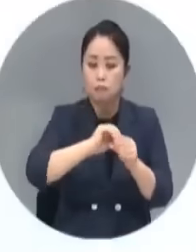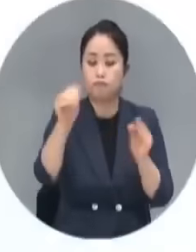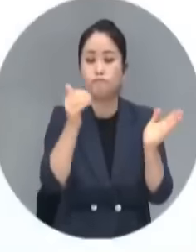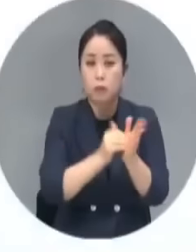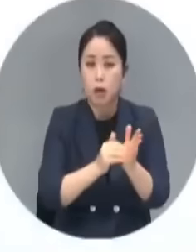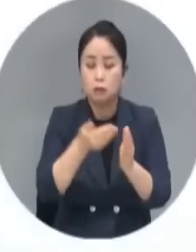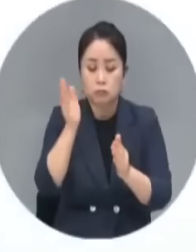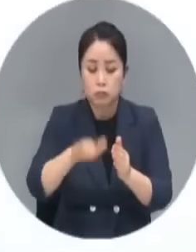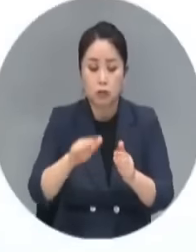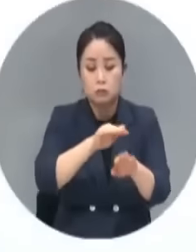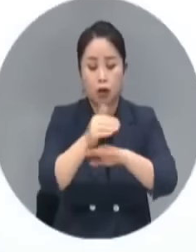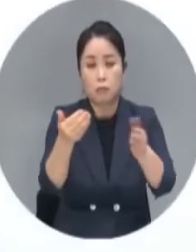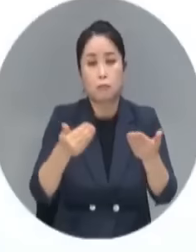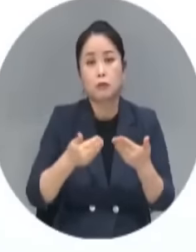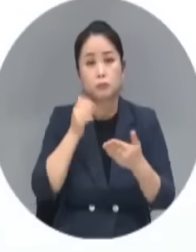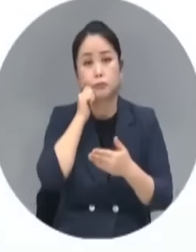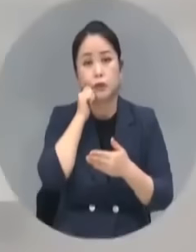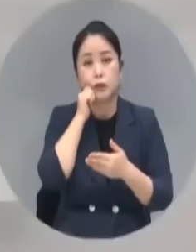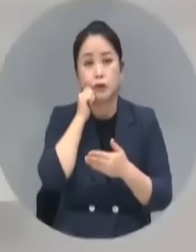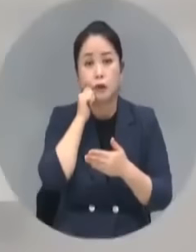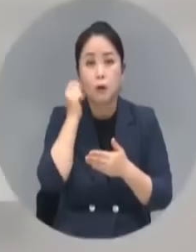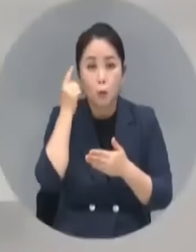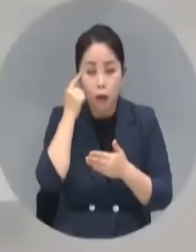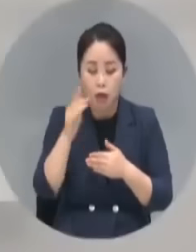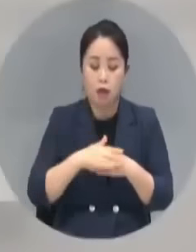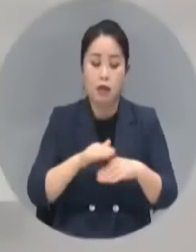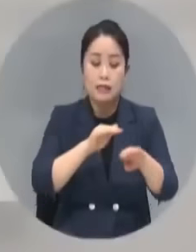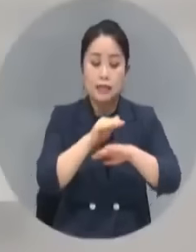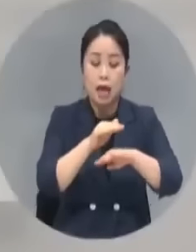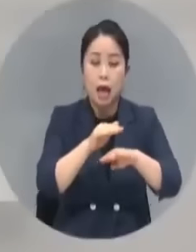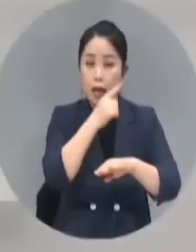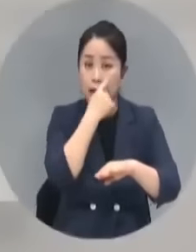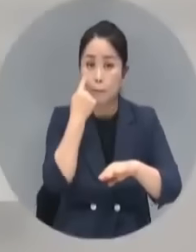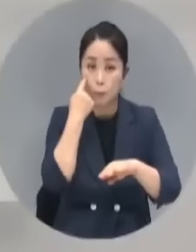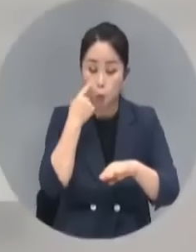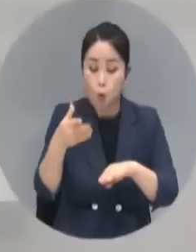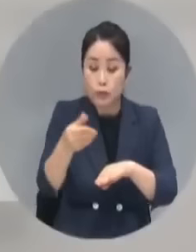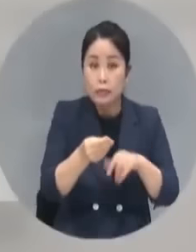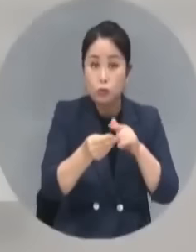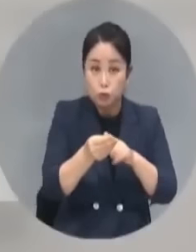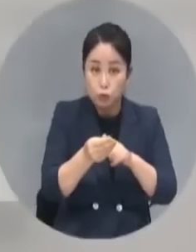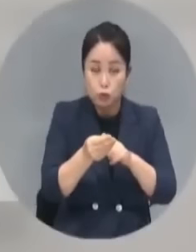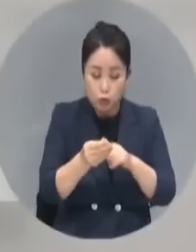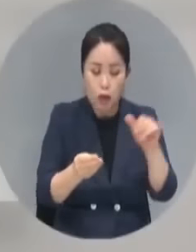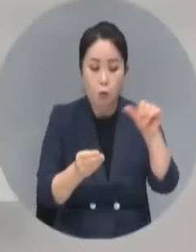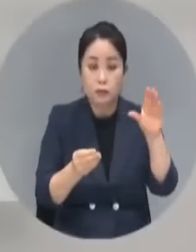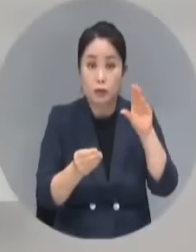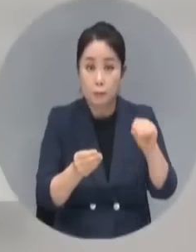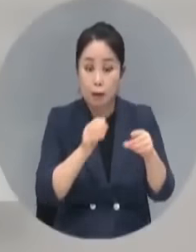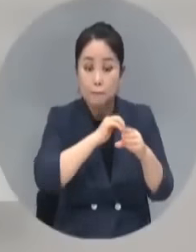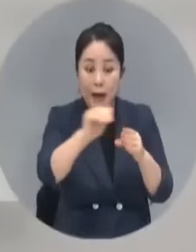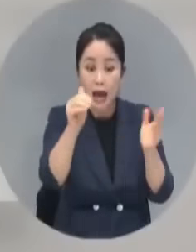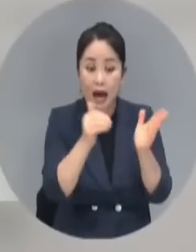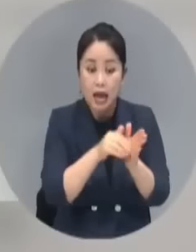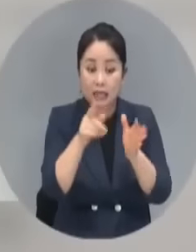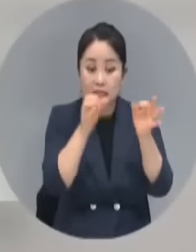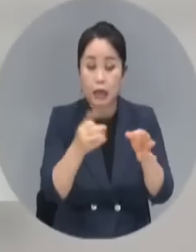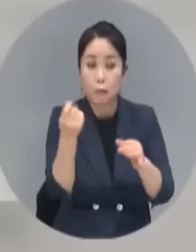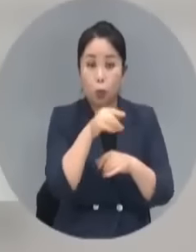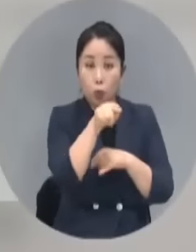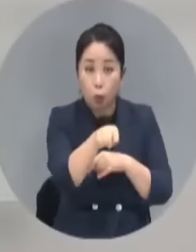차를 인수하지 못하고 있습니다. 차량 담보대출로 마련한 5천만 원을 송금한 계좌가 알고 보니 압류 상태였던